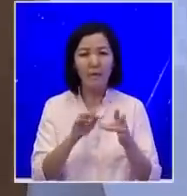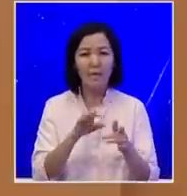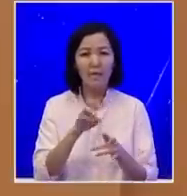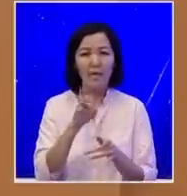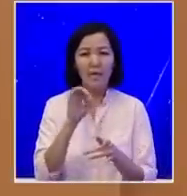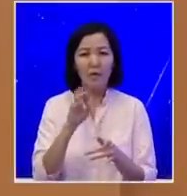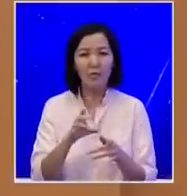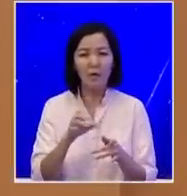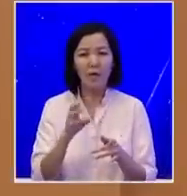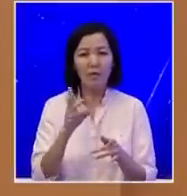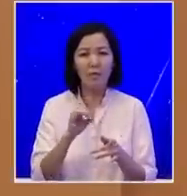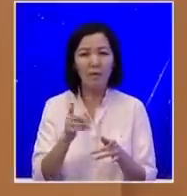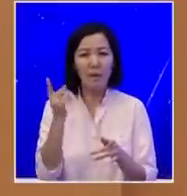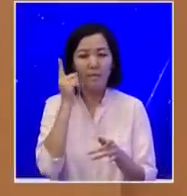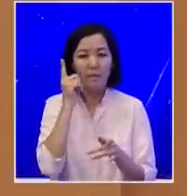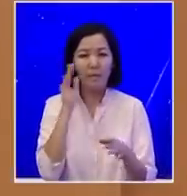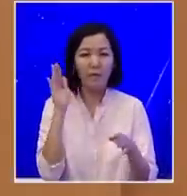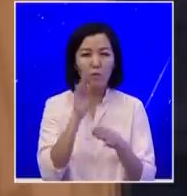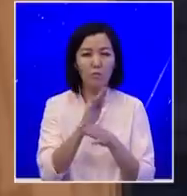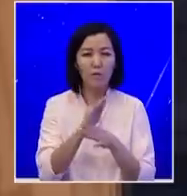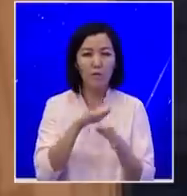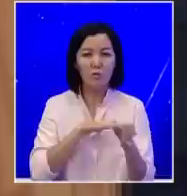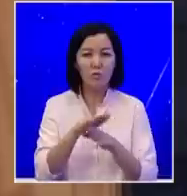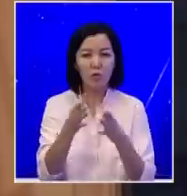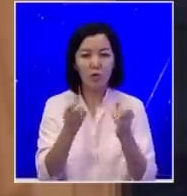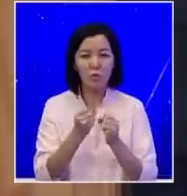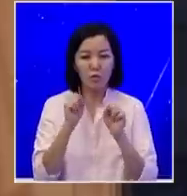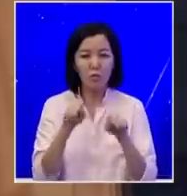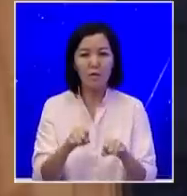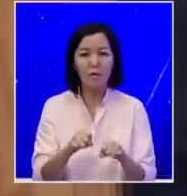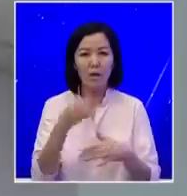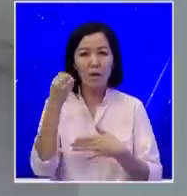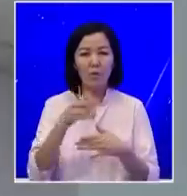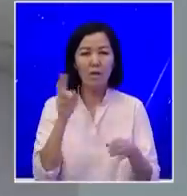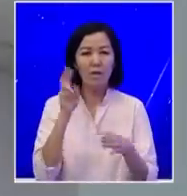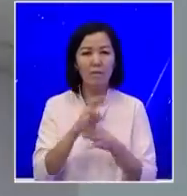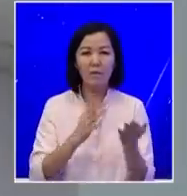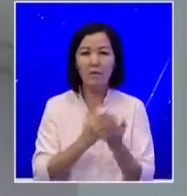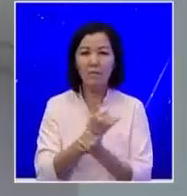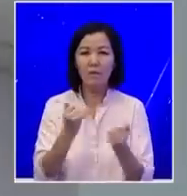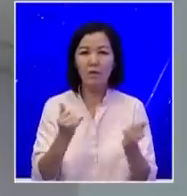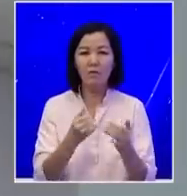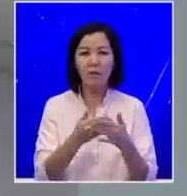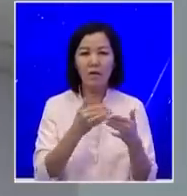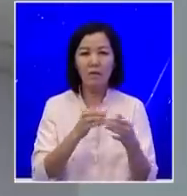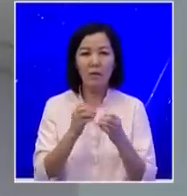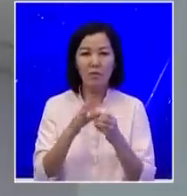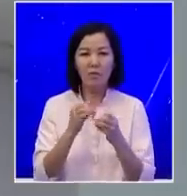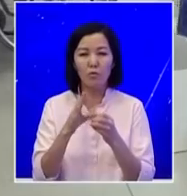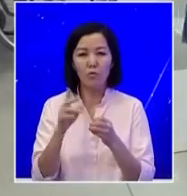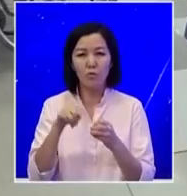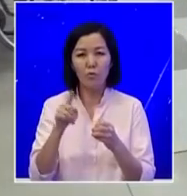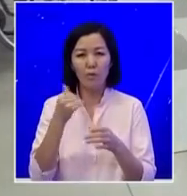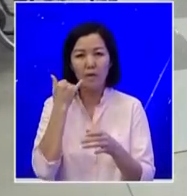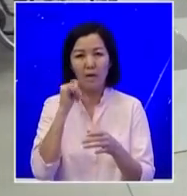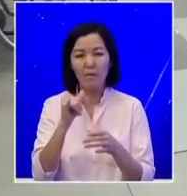және egov.kz мобайл мобильдік қосымшасы арқылы жүзеге асырылады. Орталыққа барып қызмет алу үшін алдын ала 14-14